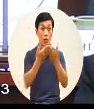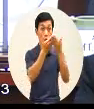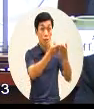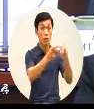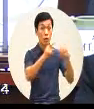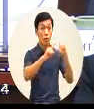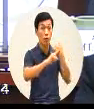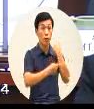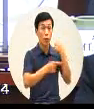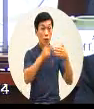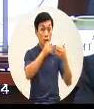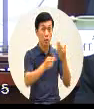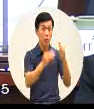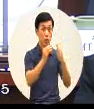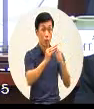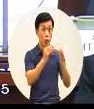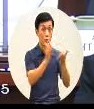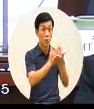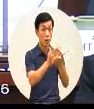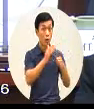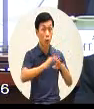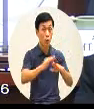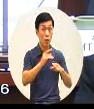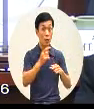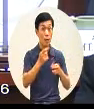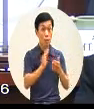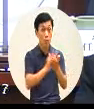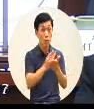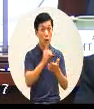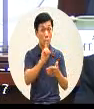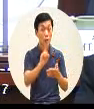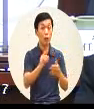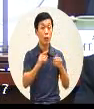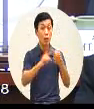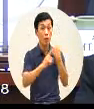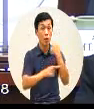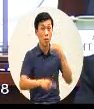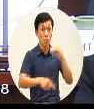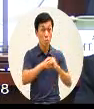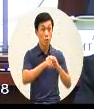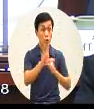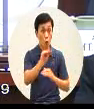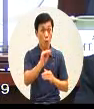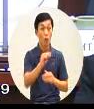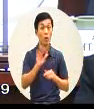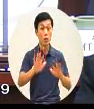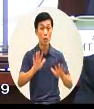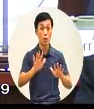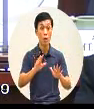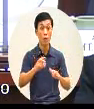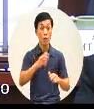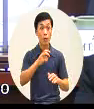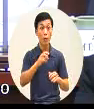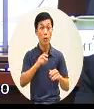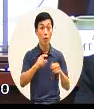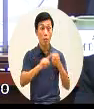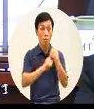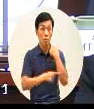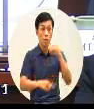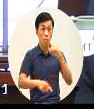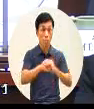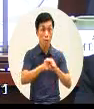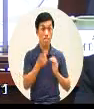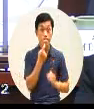刚刚我已经跟陈议员报告过，目前我们认为并没有释法上的疑义哦，没有这个释法上的疑义。那至于